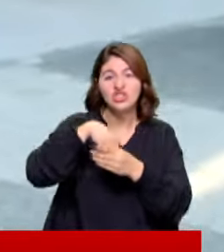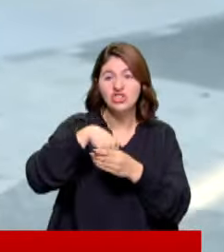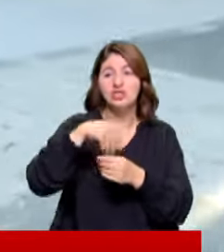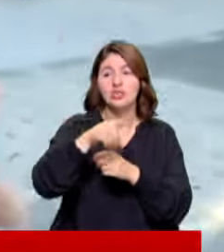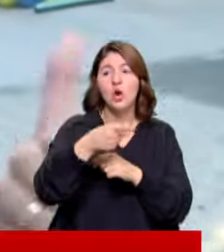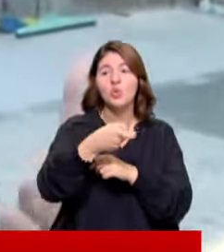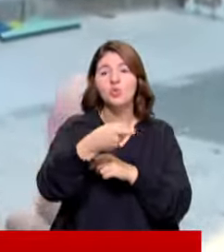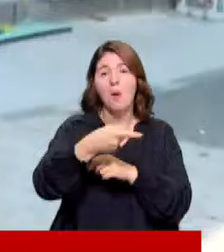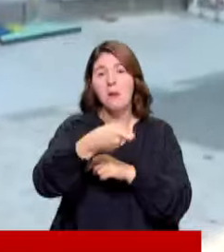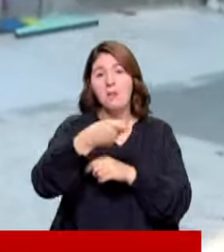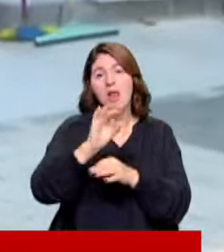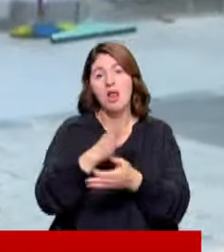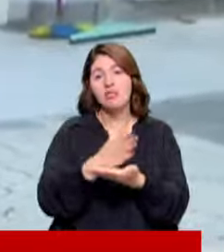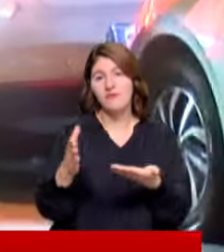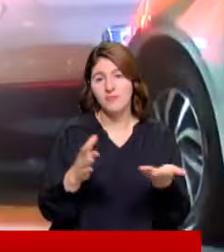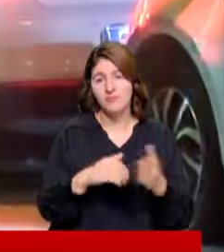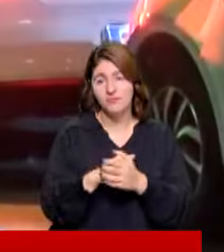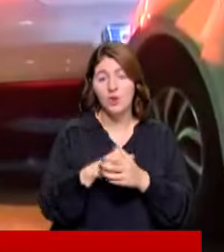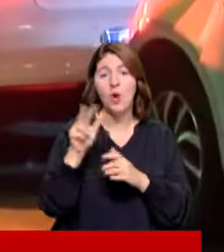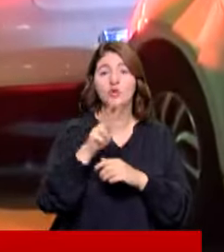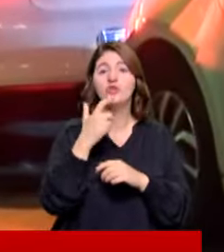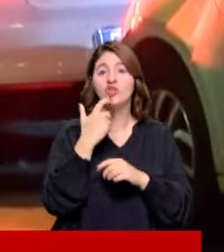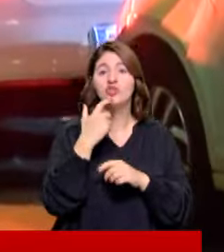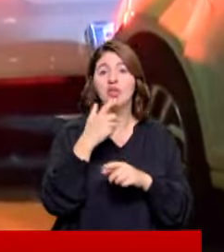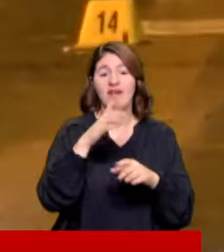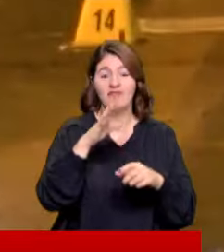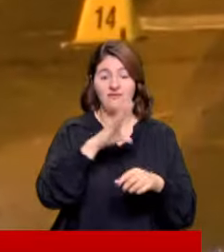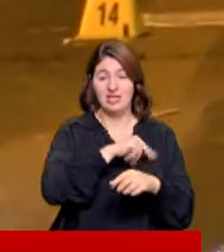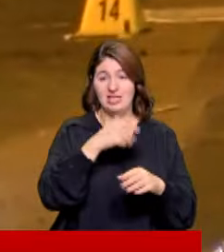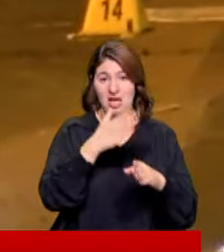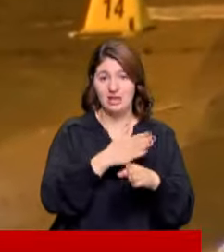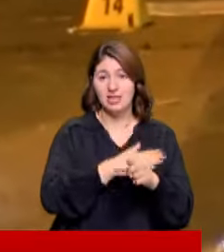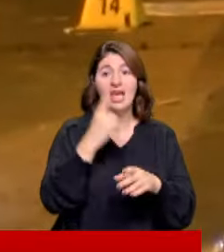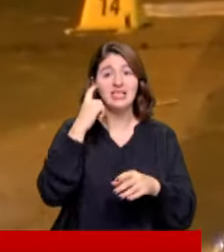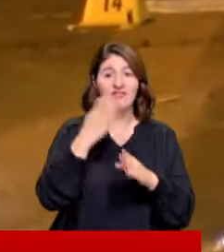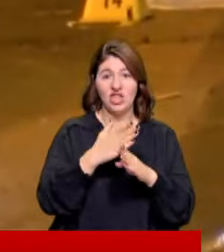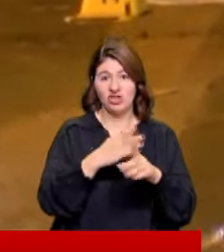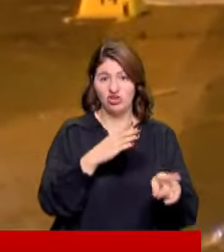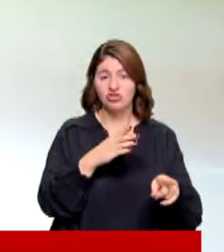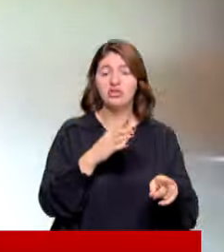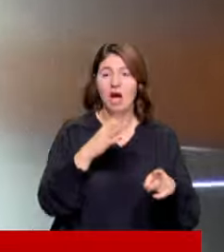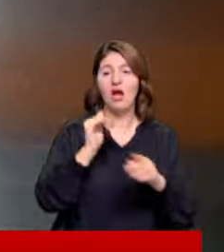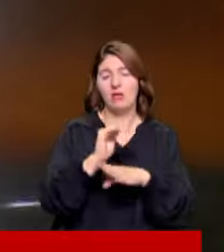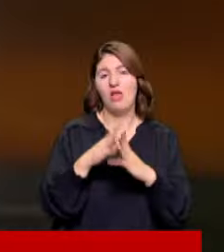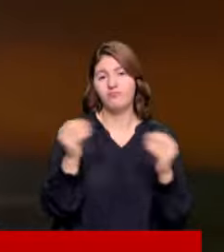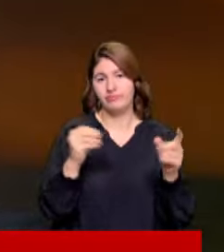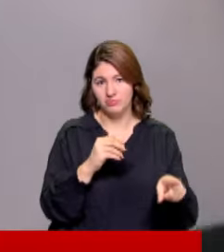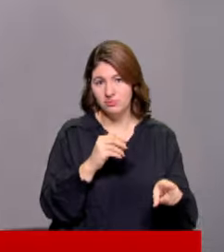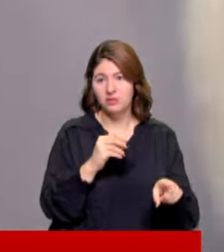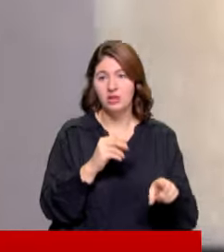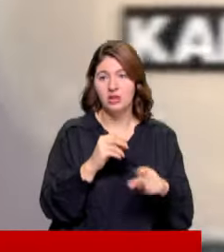içinde kurşun yağmuru devam etti. 30 yaşındaki Filistin asıllı İsrail vatandaşı Abdülkerim Anas hayatını kaybetti